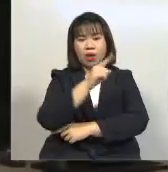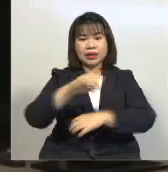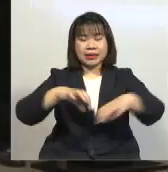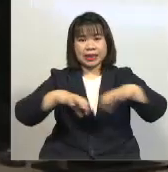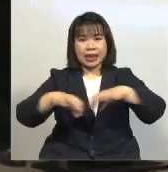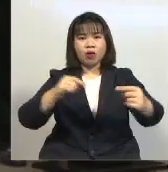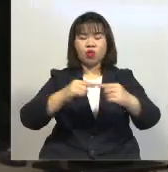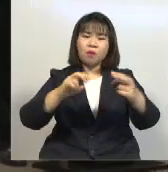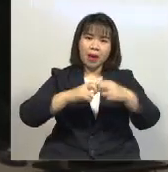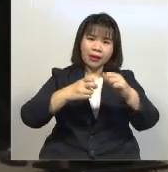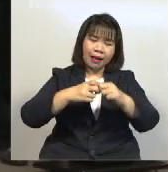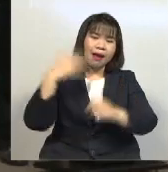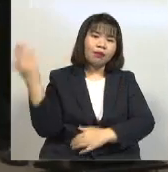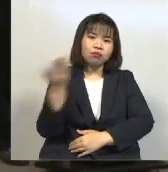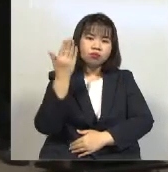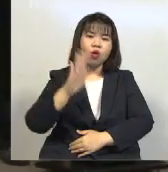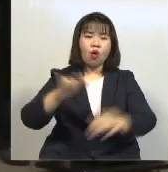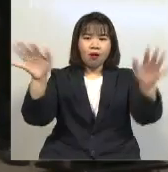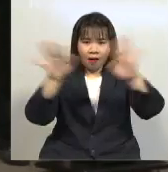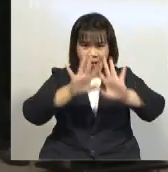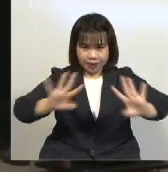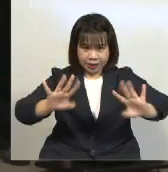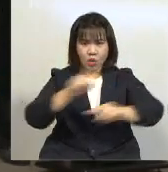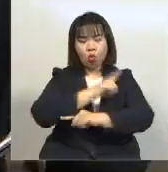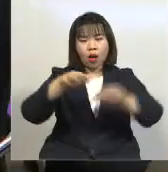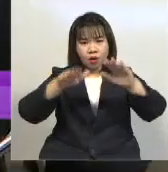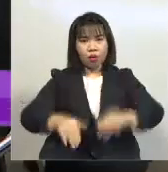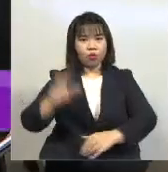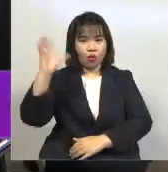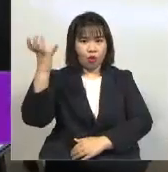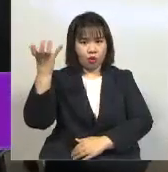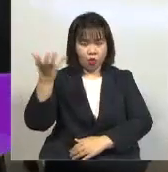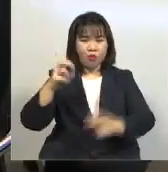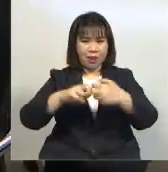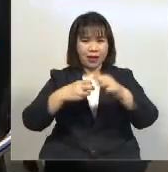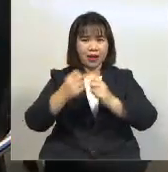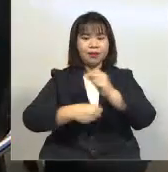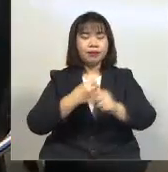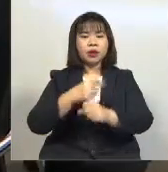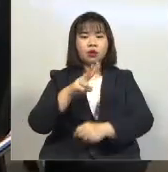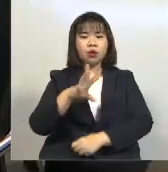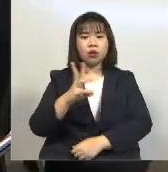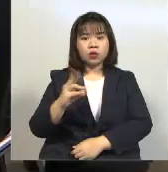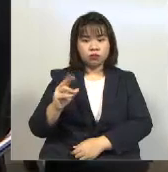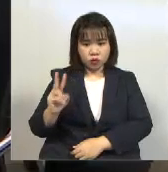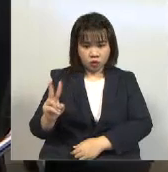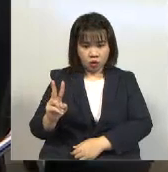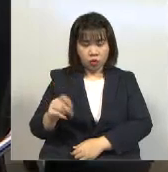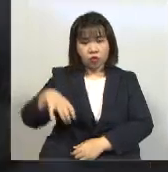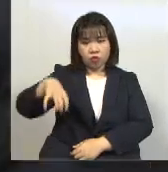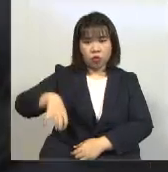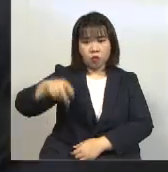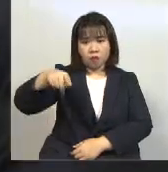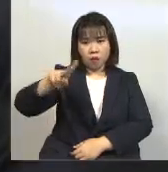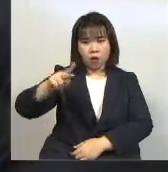จัดการภัยพิบัติของอาเซียนและวันลดภัยพิบัติสากลประจำปี2562โดยกรมป้องกันและบรรเทาสา